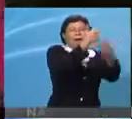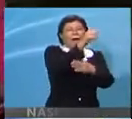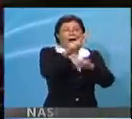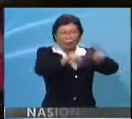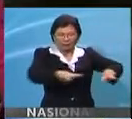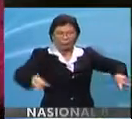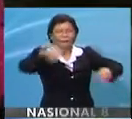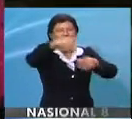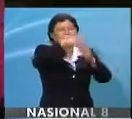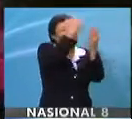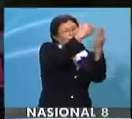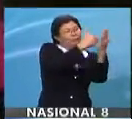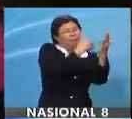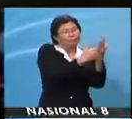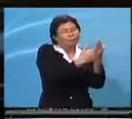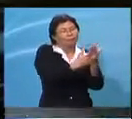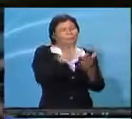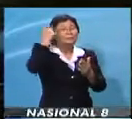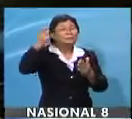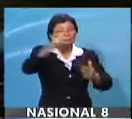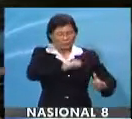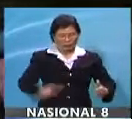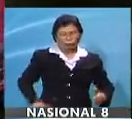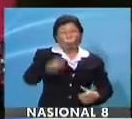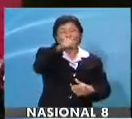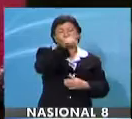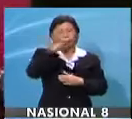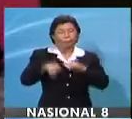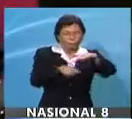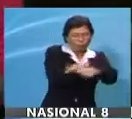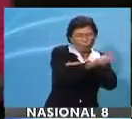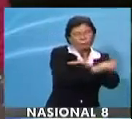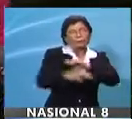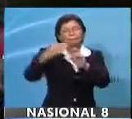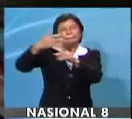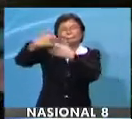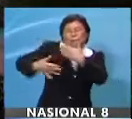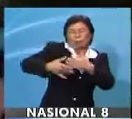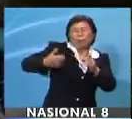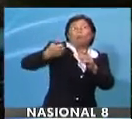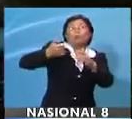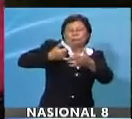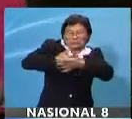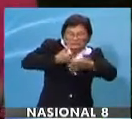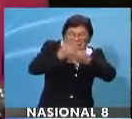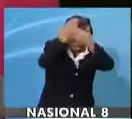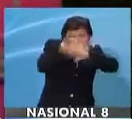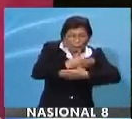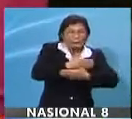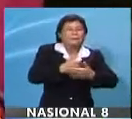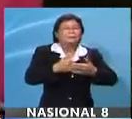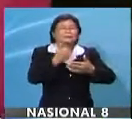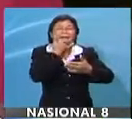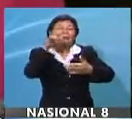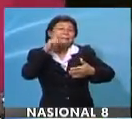kanak-kanak dalam senarai lampiran Setiausaha Agung PBB, iaitu pembunuhan dan mencedera, rogol dan kesalahan seksual lain,